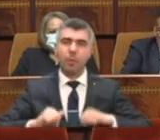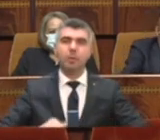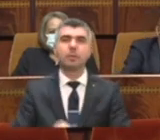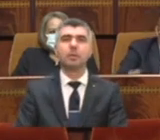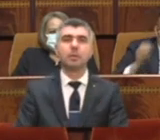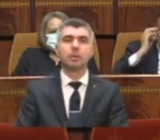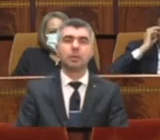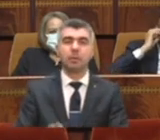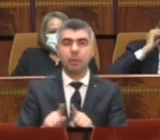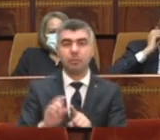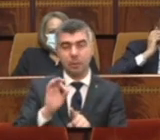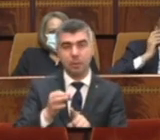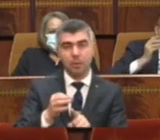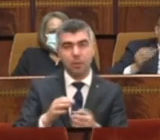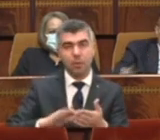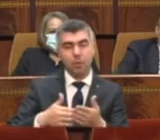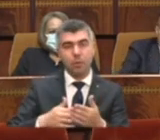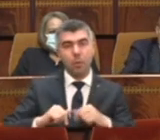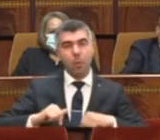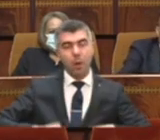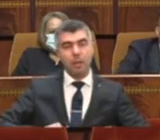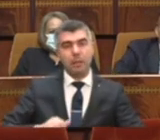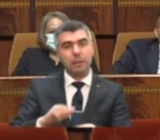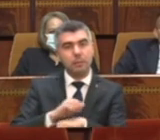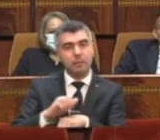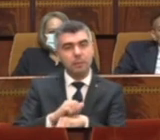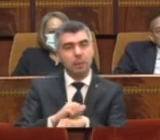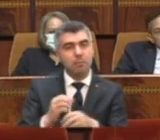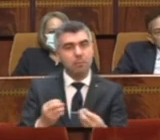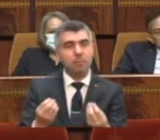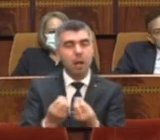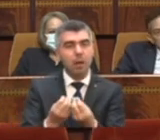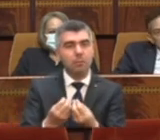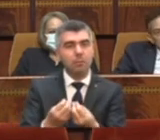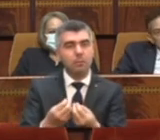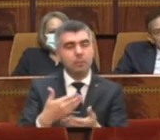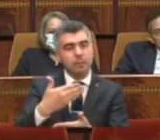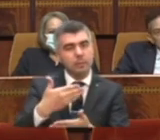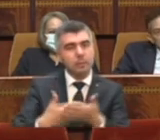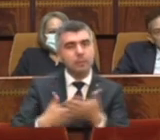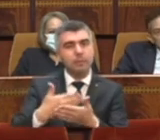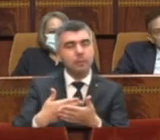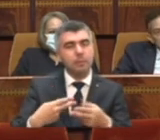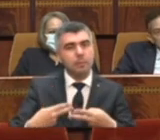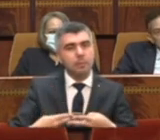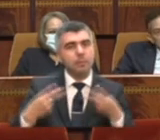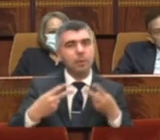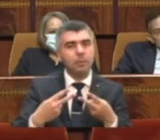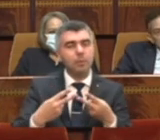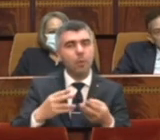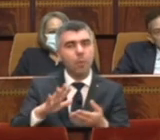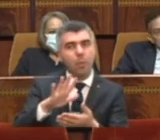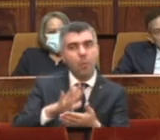ألتمس منكم بمعية السيد وزير الداخلية أنكم تسهروا على إصدار واحد المذكرة تعمم على